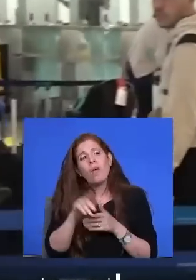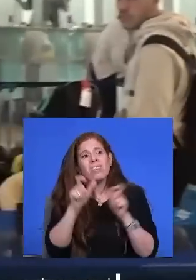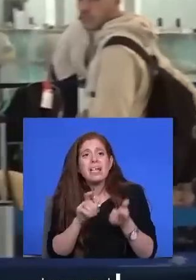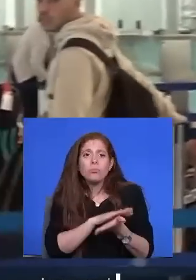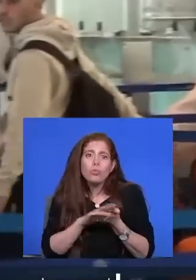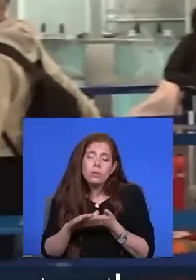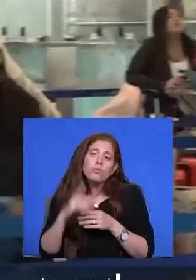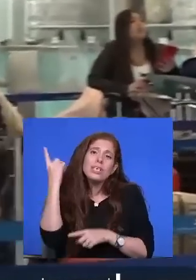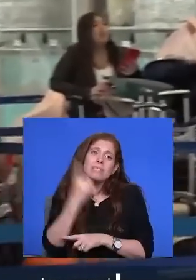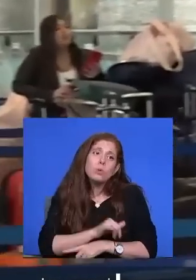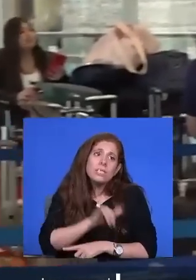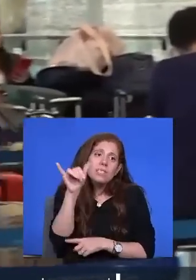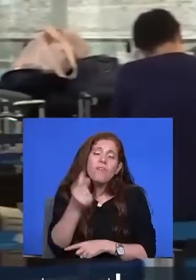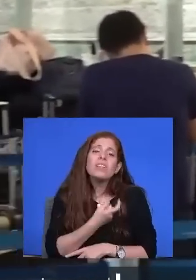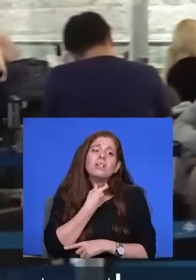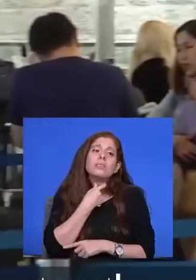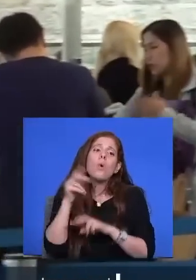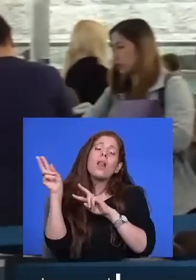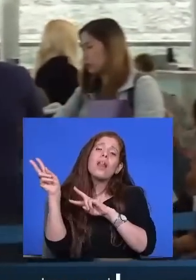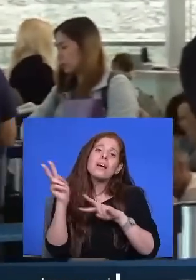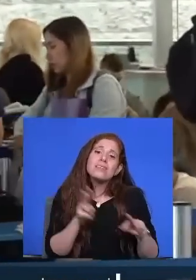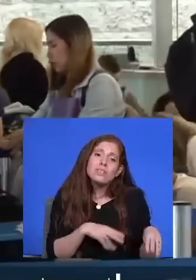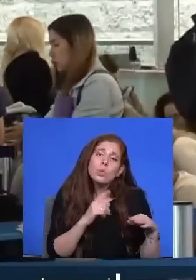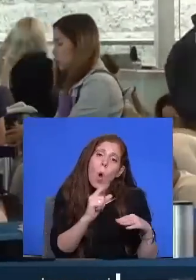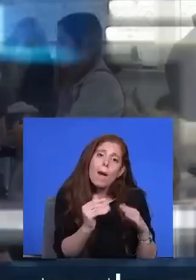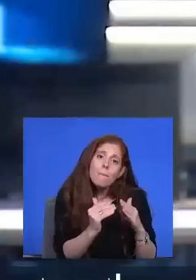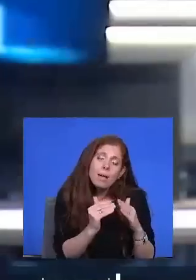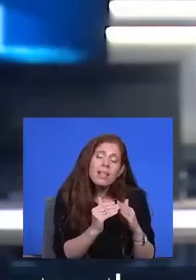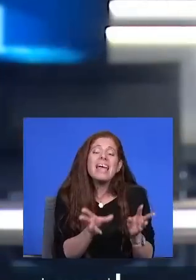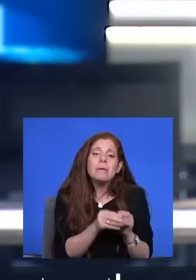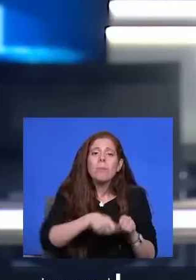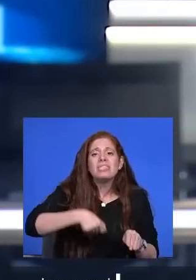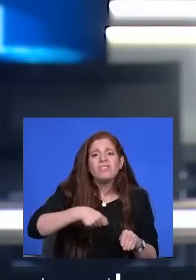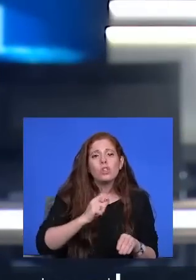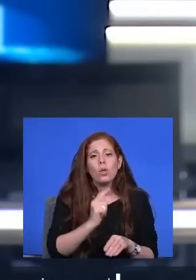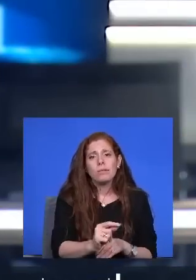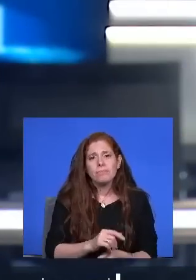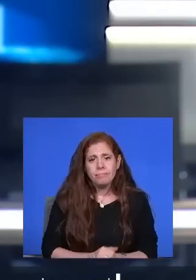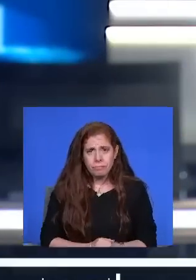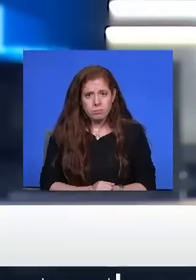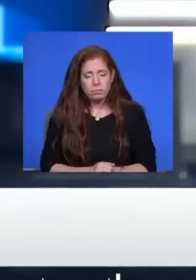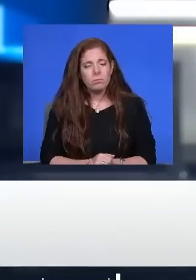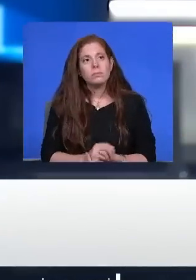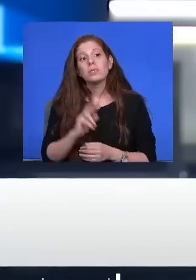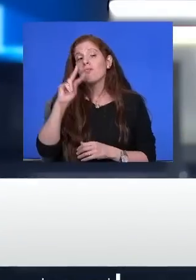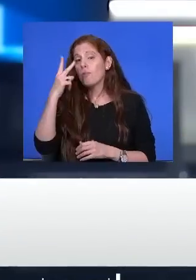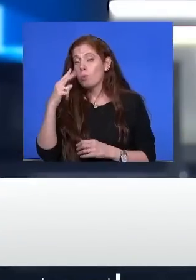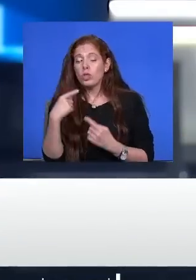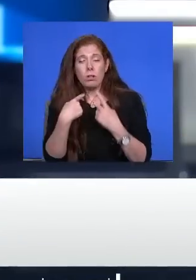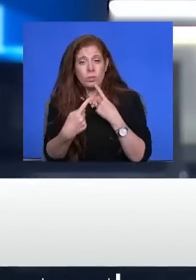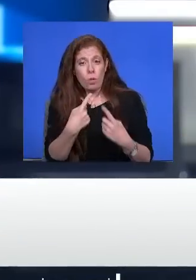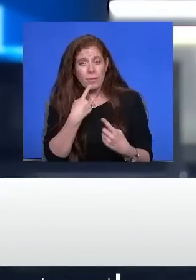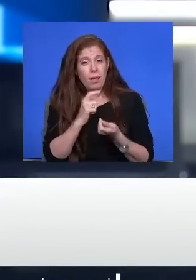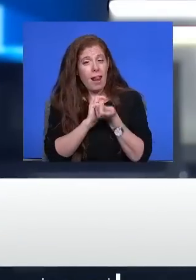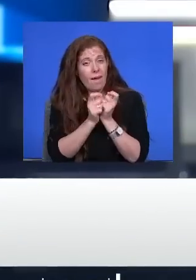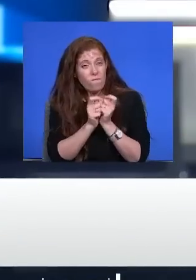ונאלצו לחזור הביתה עם המזוודות. וביום השני למסע ומתן על הרפורמה